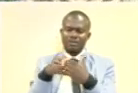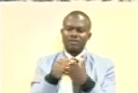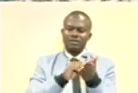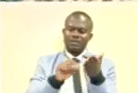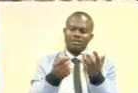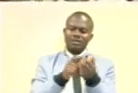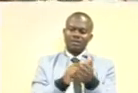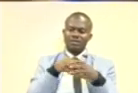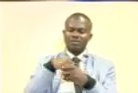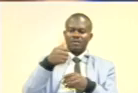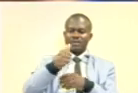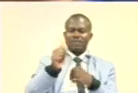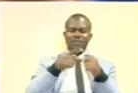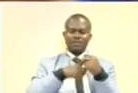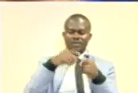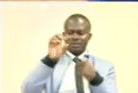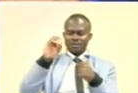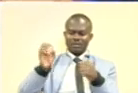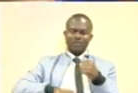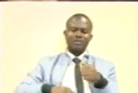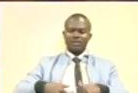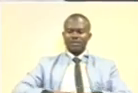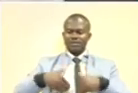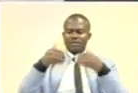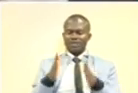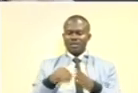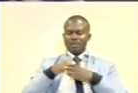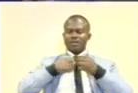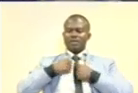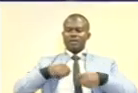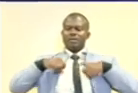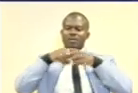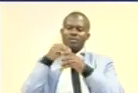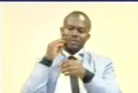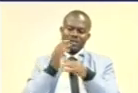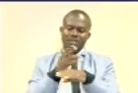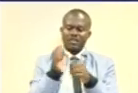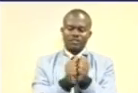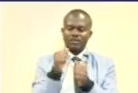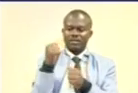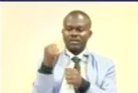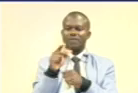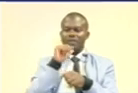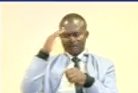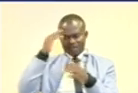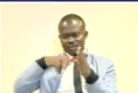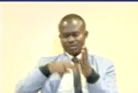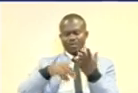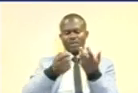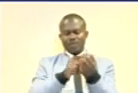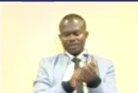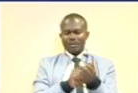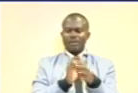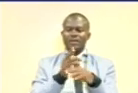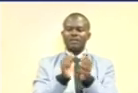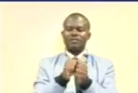no kubara muri bo 6% akaba ari urubyiruko Mu Rwanda rutuwe na miliyoni zisaga 12 abatazi gusoma kwandika no kubara